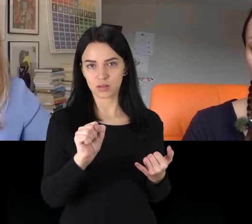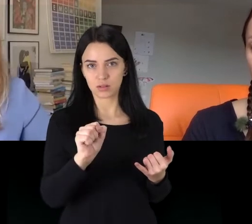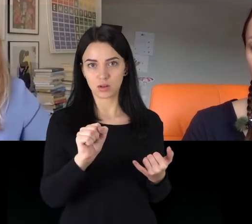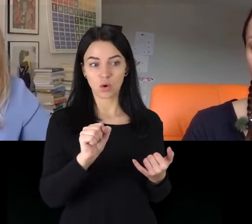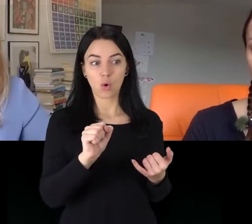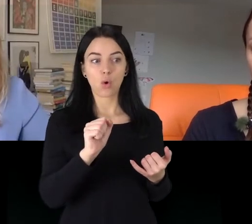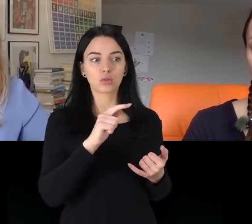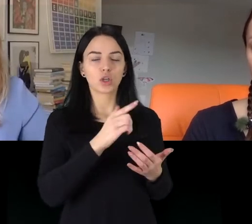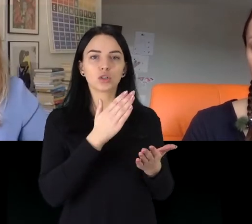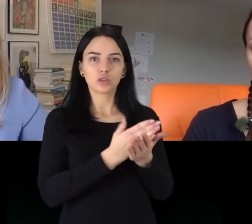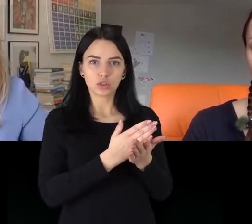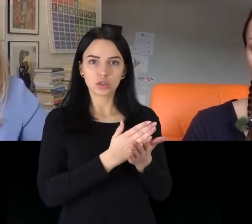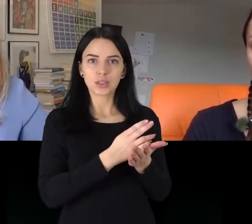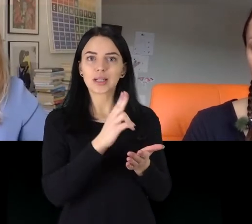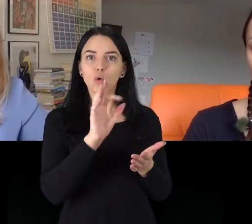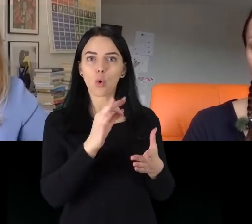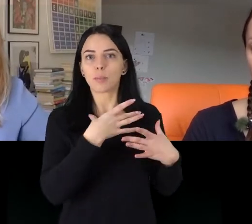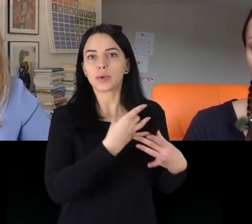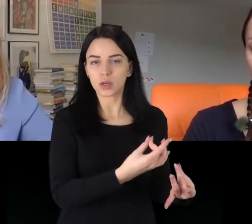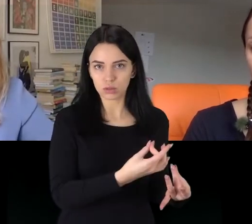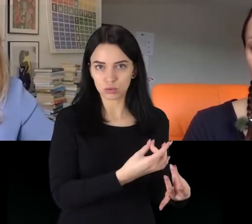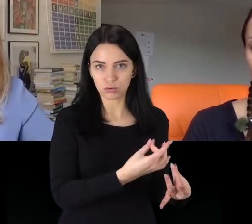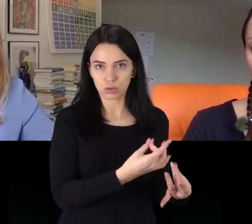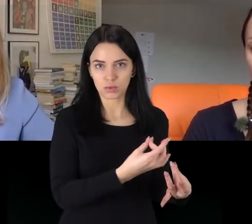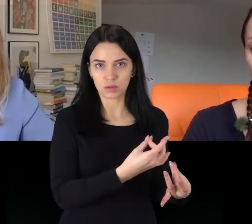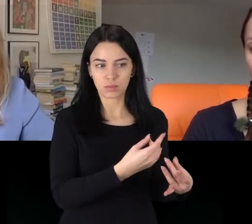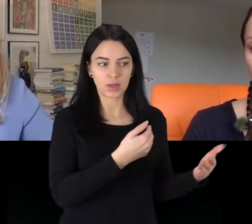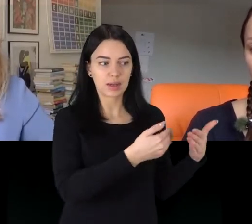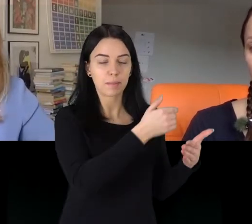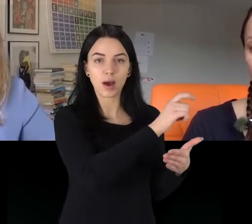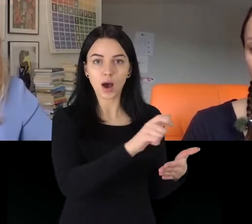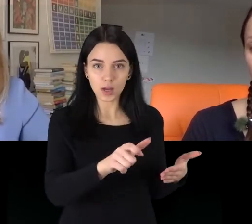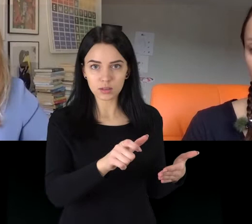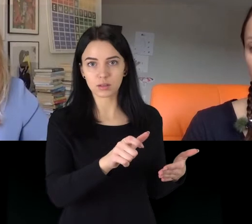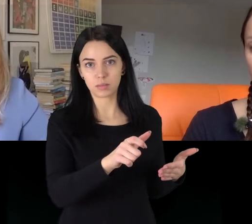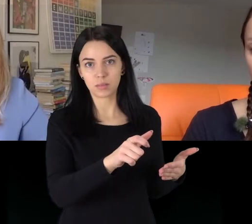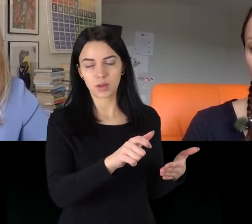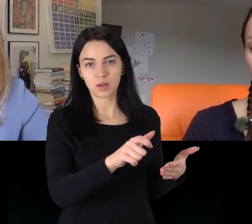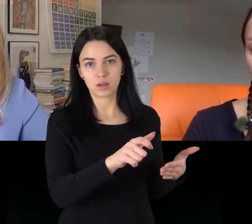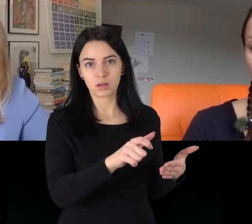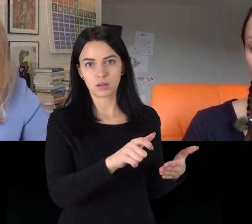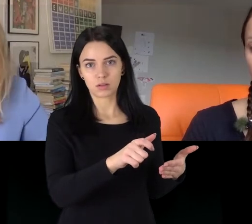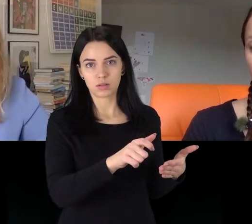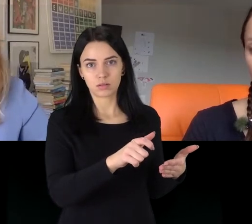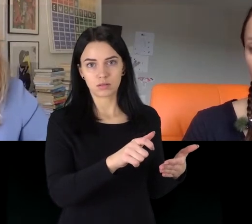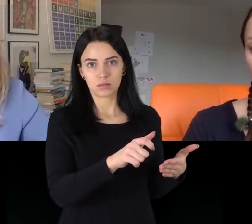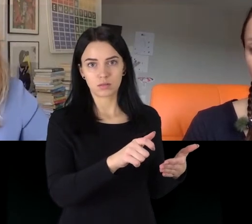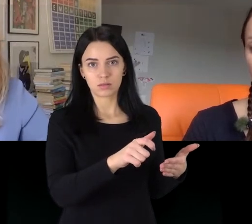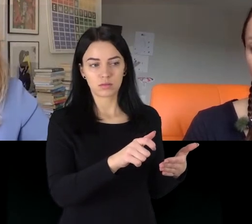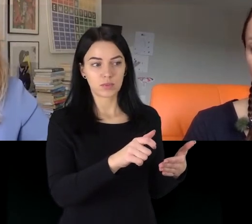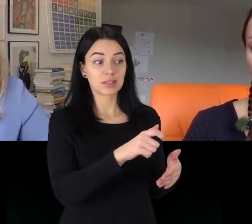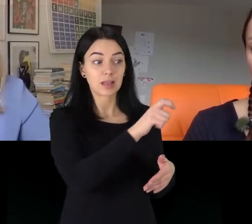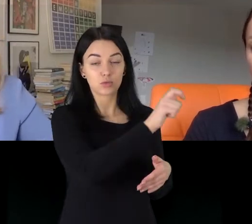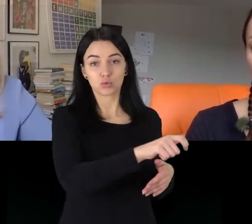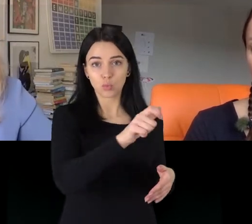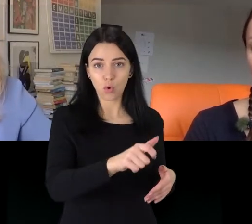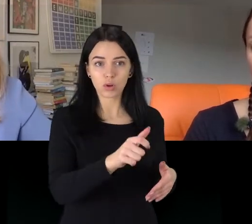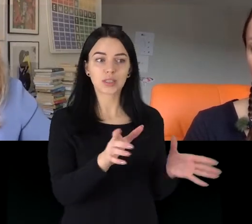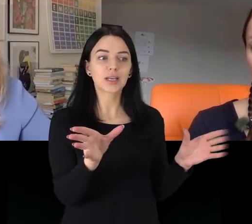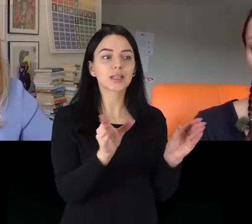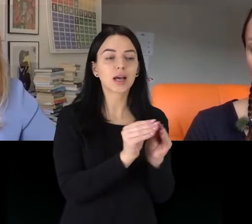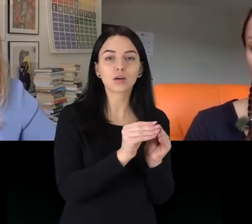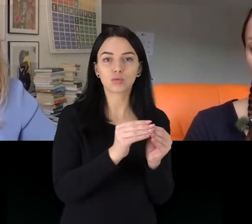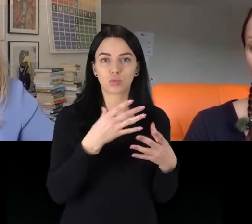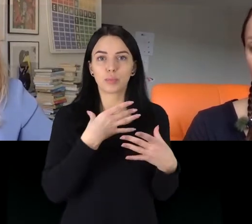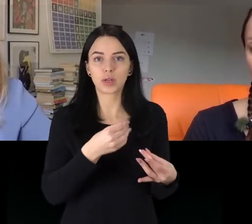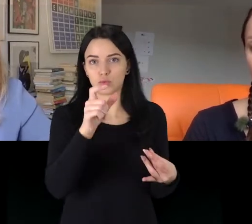mano kopriklausomybė. Kopriklausomybė yra artimieji, kurie gyvena, tokie žmonės yra, ne, kurie gyvena su priklausomai žmonėm, galimai gyvena, kaip